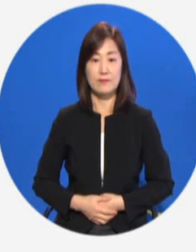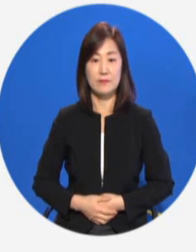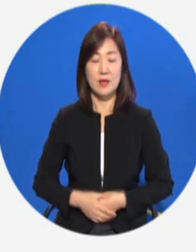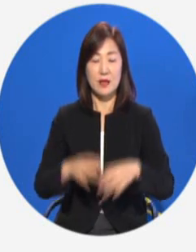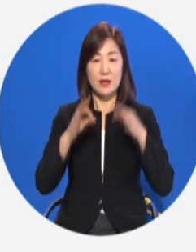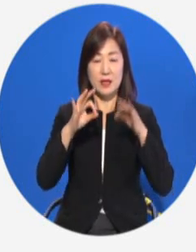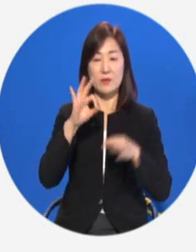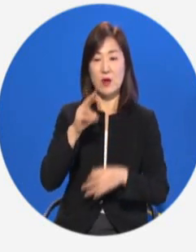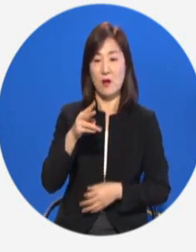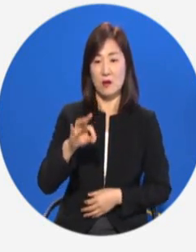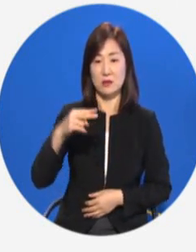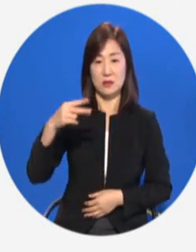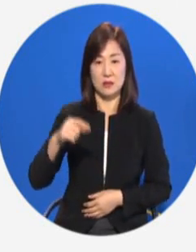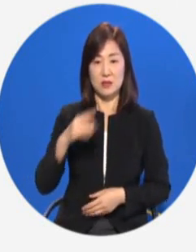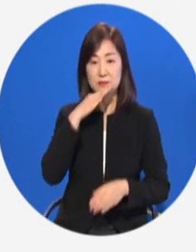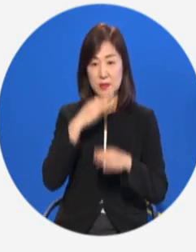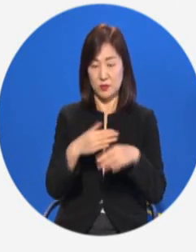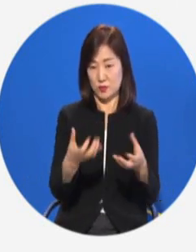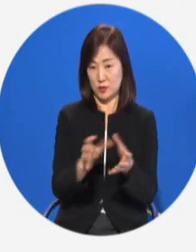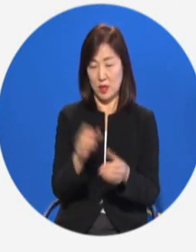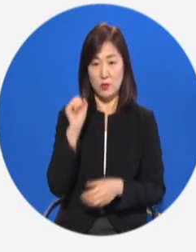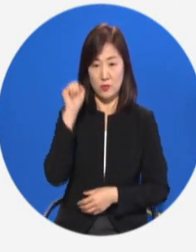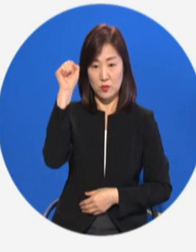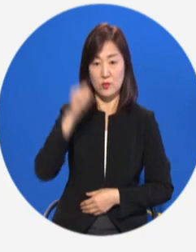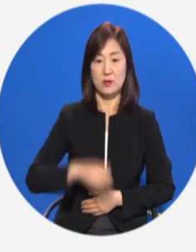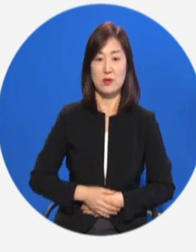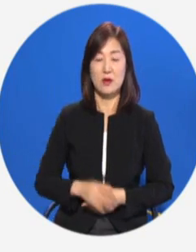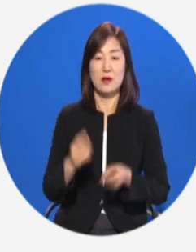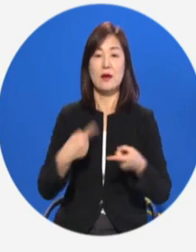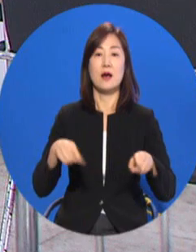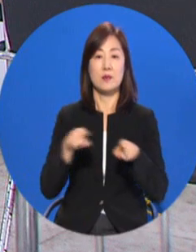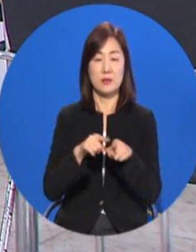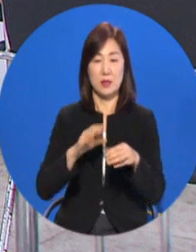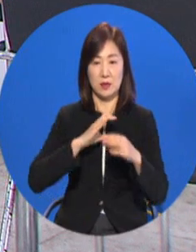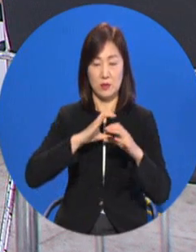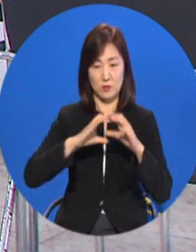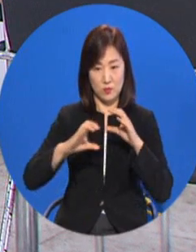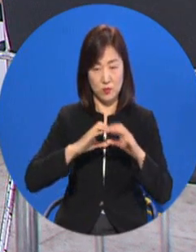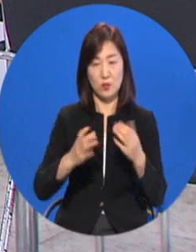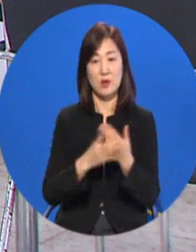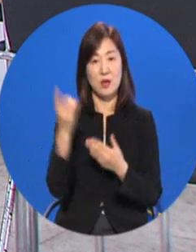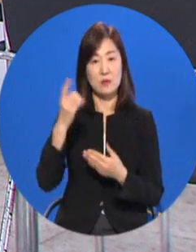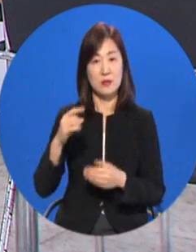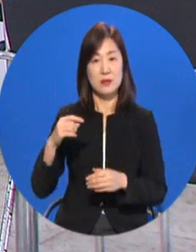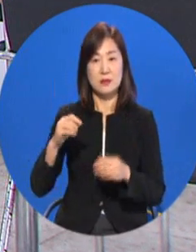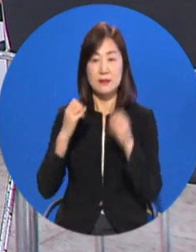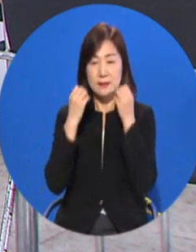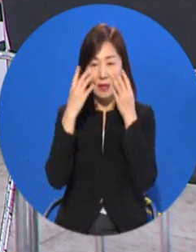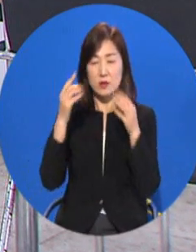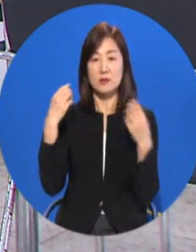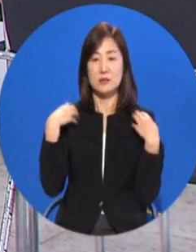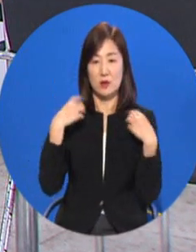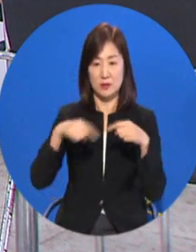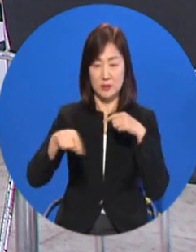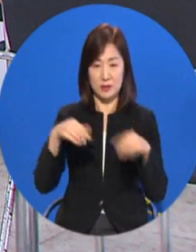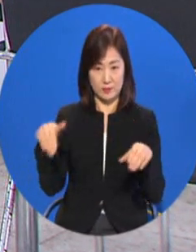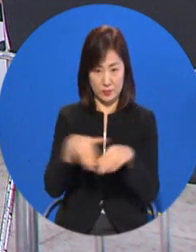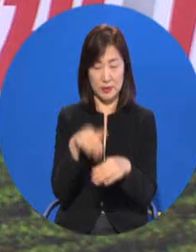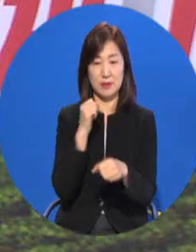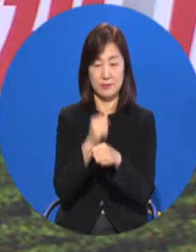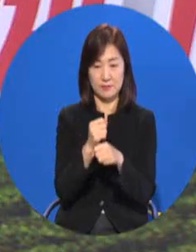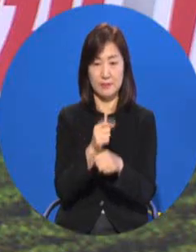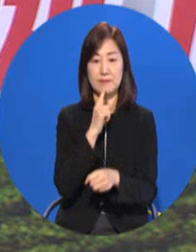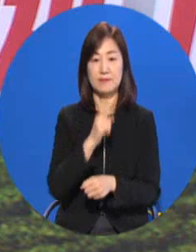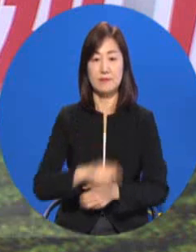김영덕 더불어 민주당 예비후보 김 후보는 상생과 통합으로 새로운 협 치의 정치문화를 만들어가겠다 고 포부를 밝혔습니다